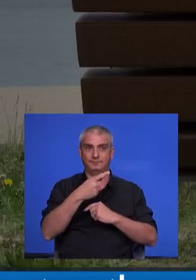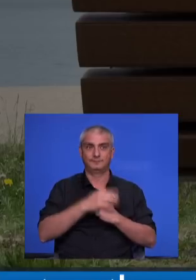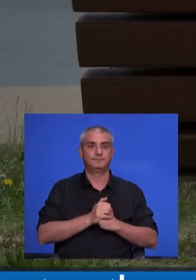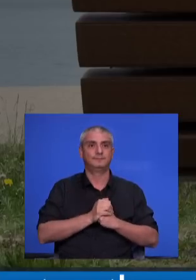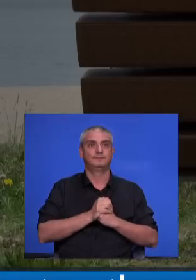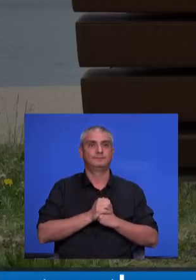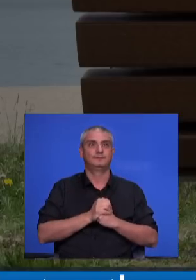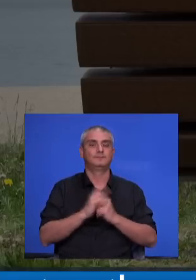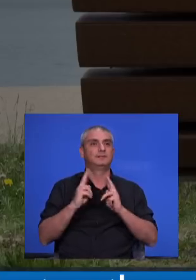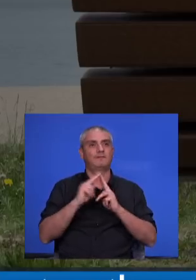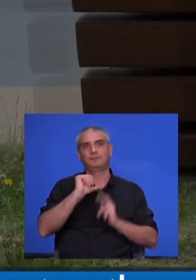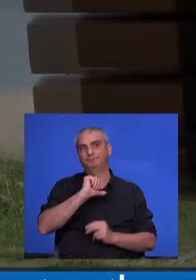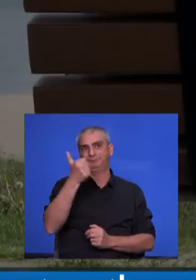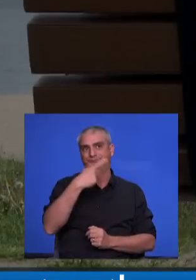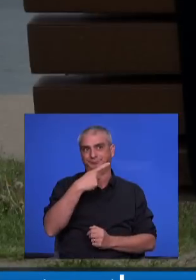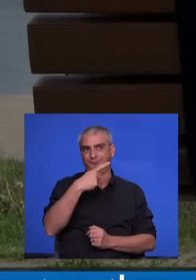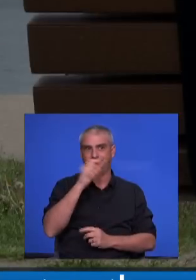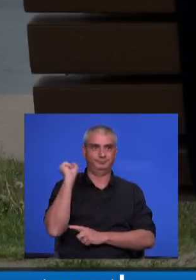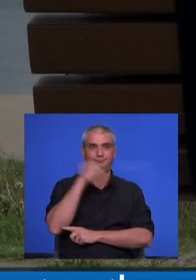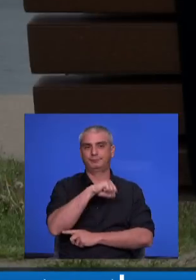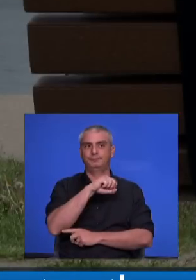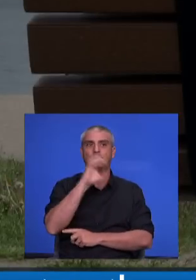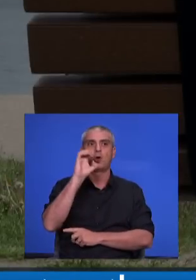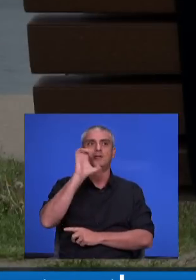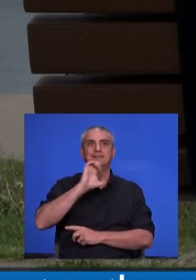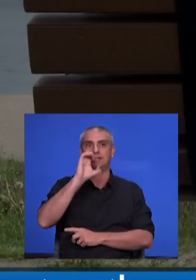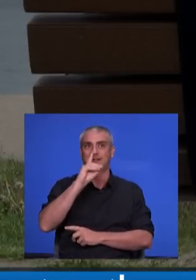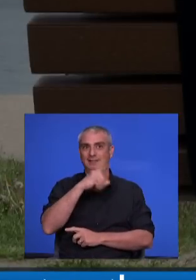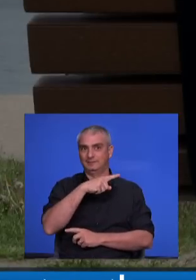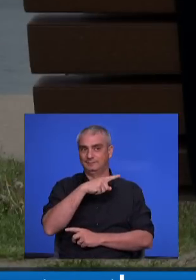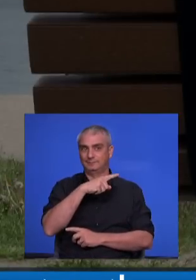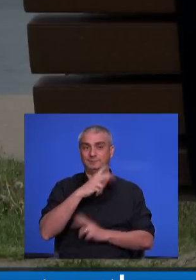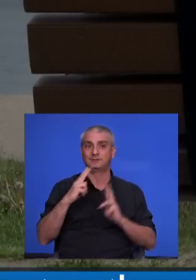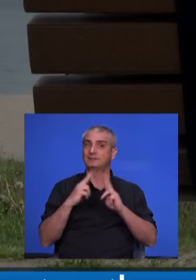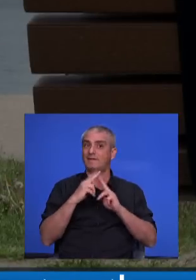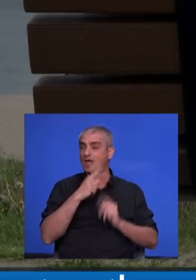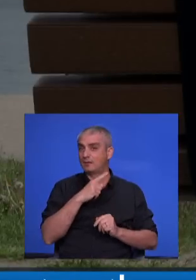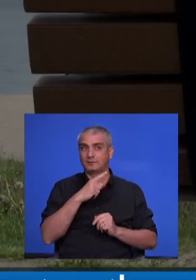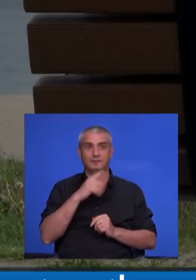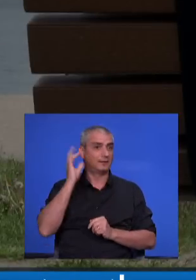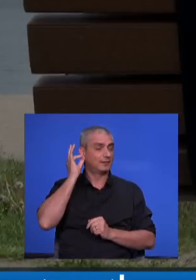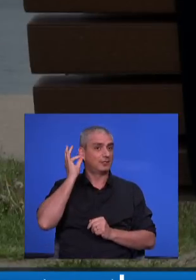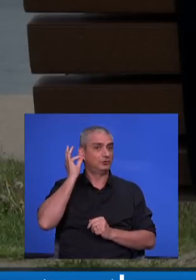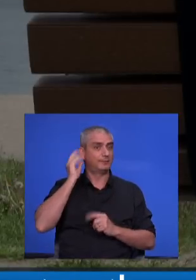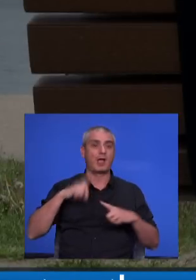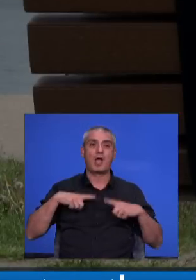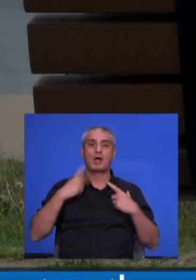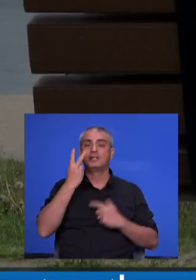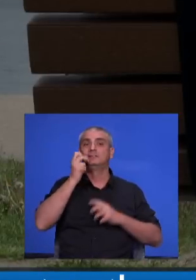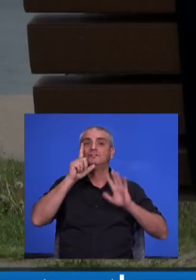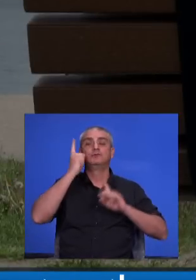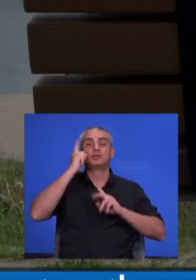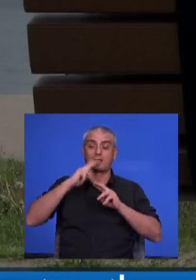הצרפתים מובילים על ה-OECD, הנה, בצרפת נשים חיות 27 שנים